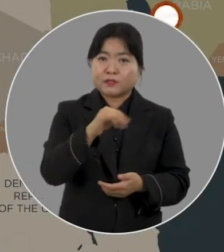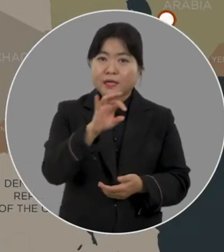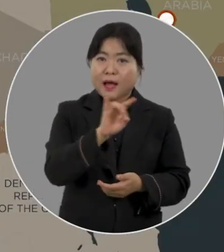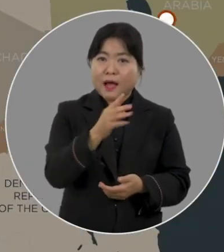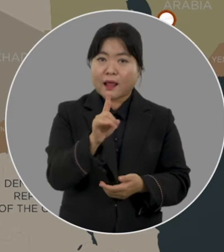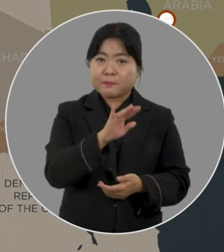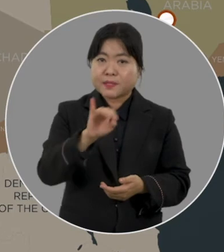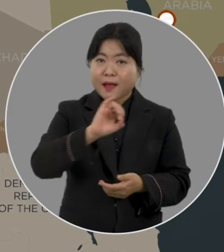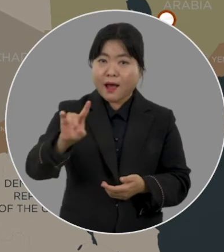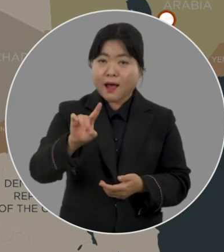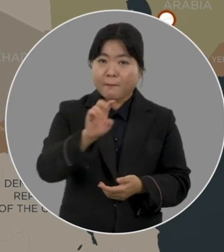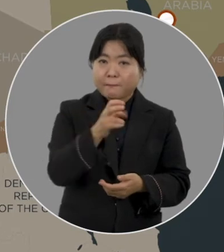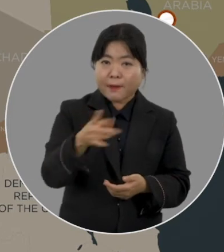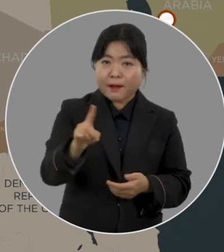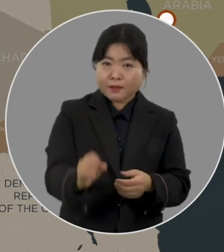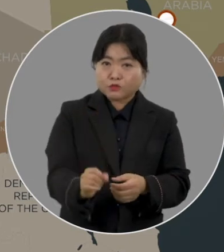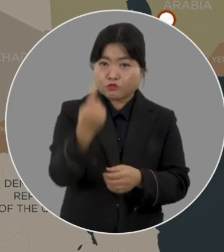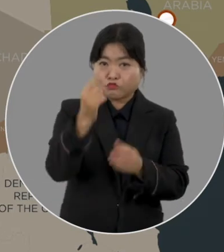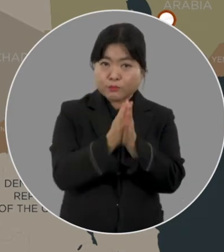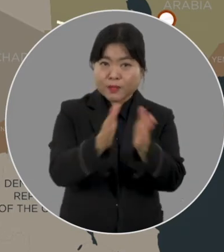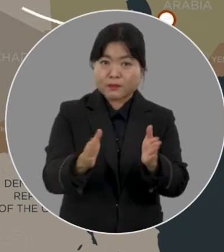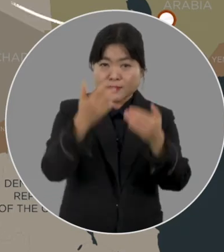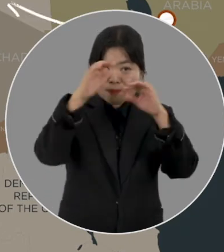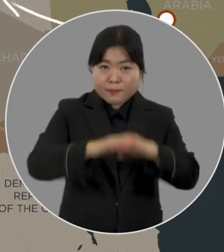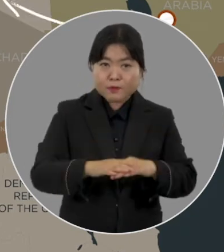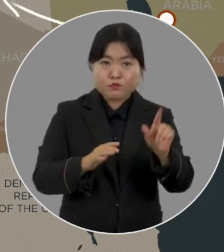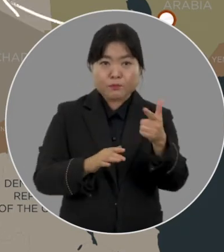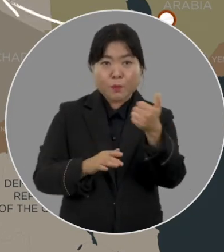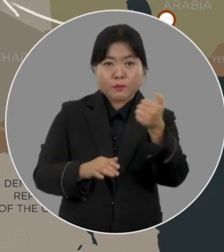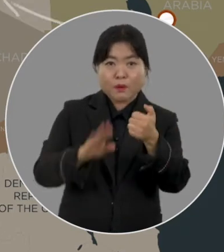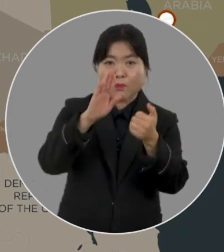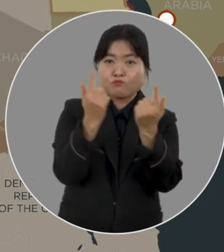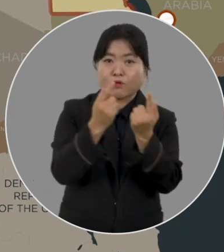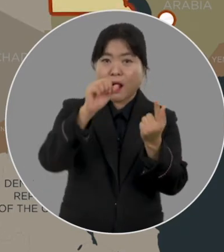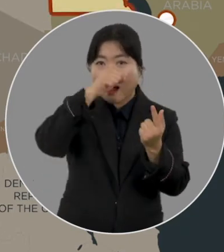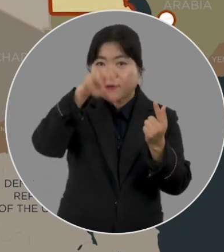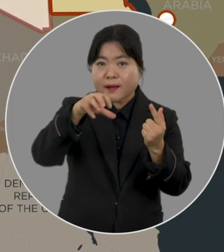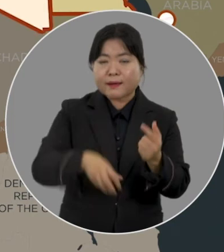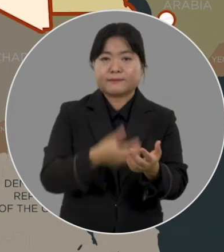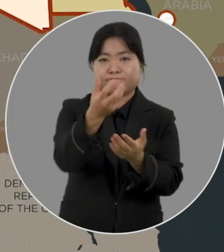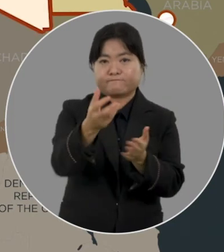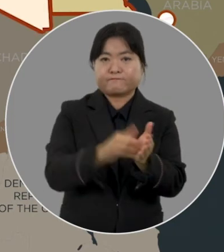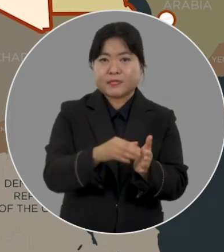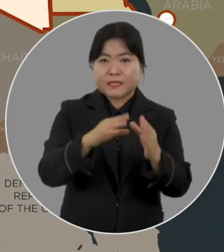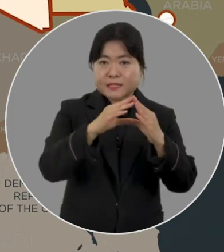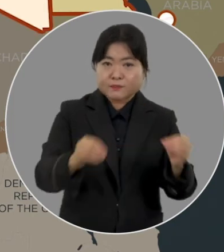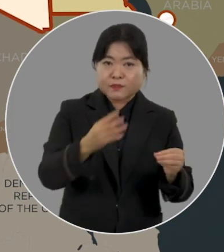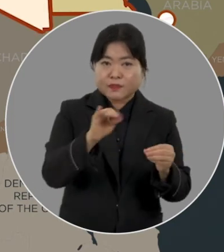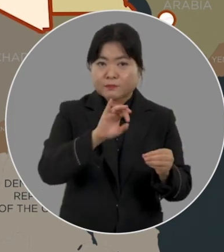사우디아라비아 메카에서 출발했던 이슬람이 650년경 북아프리카에 상륙합니다. 이집트, 리비아,